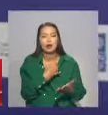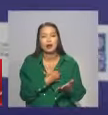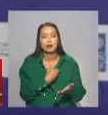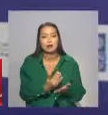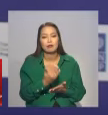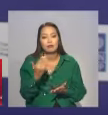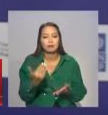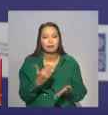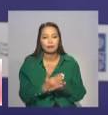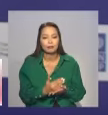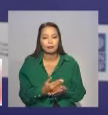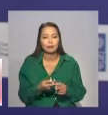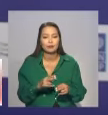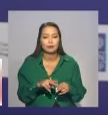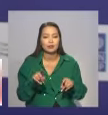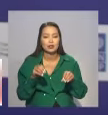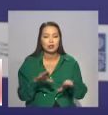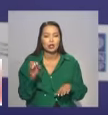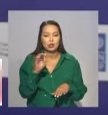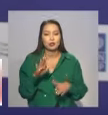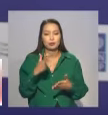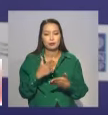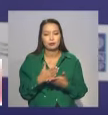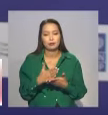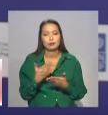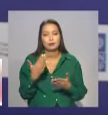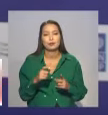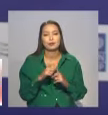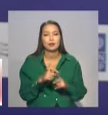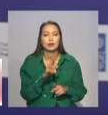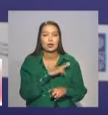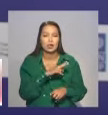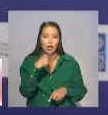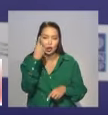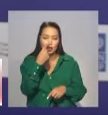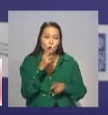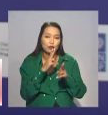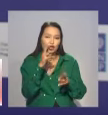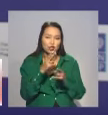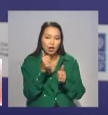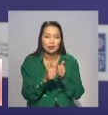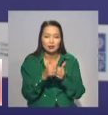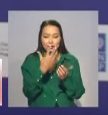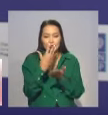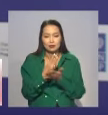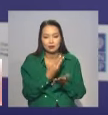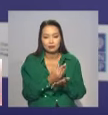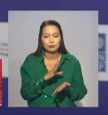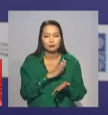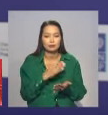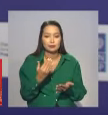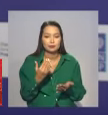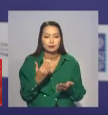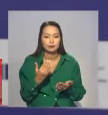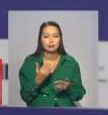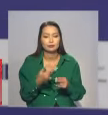предназначение. Особый интерес для Совета Европы представляет процедура индивидуальных жалоб, которая была введена в рамках